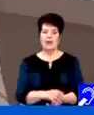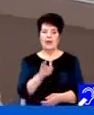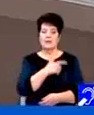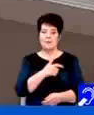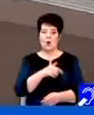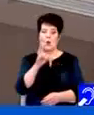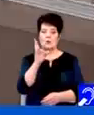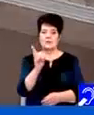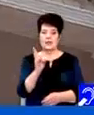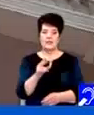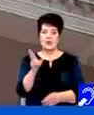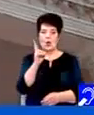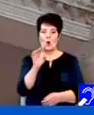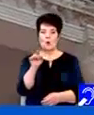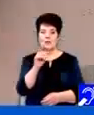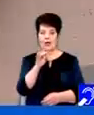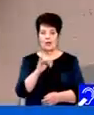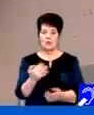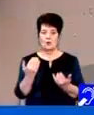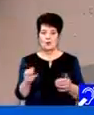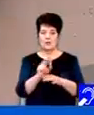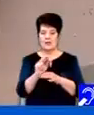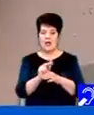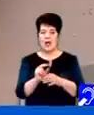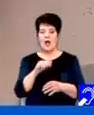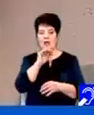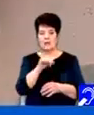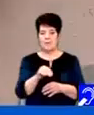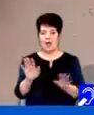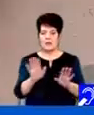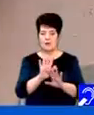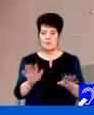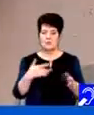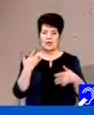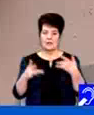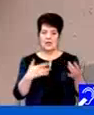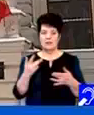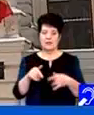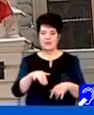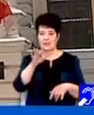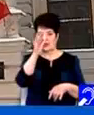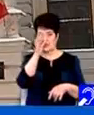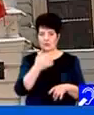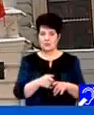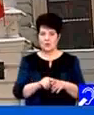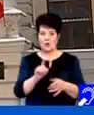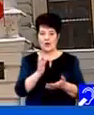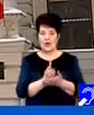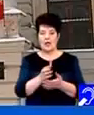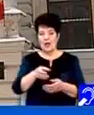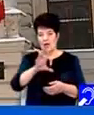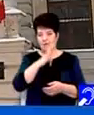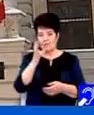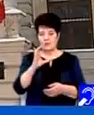Deputatul Constantin Codreanu cere restaurarea actualului sediu al Academiei de Muzică, Teatru și Arte Plastice din Chișinău, care a găzduit Sfatul